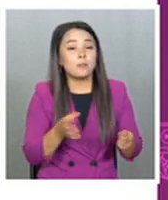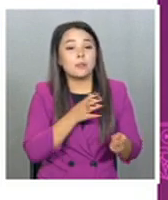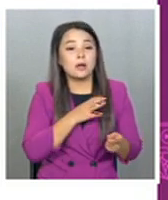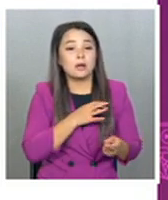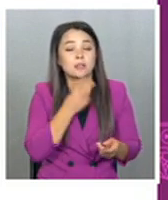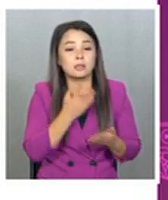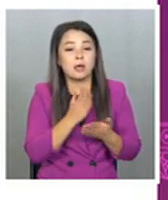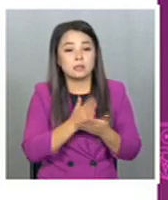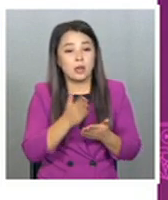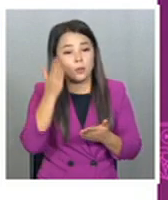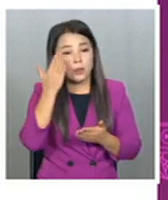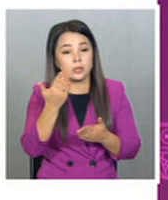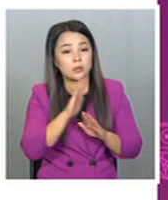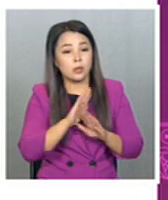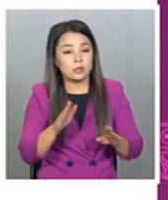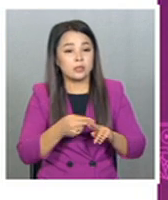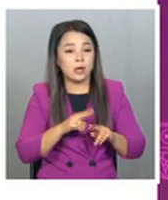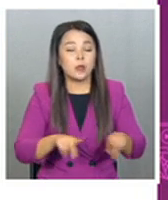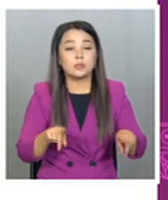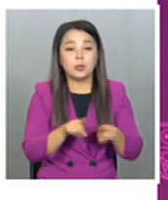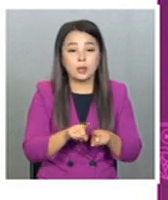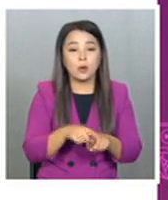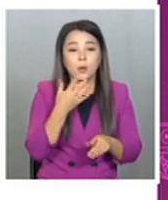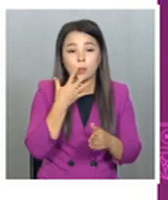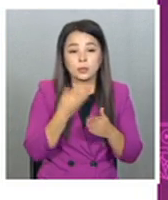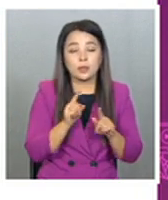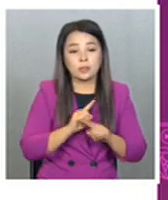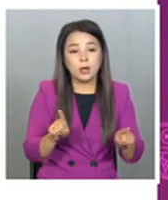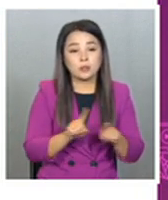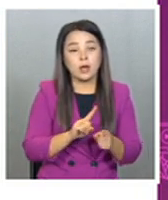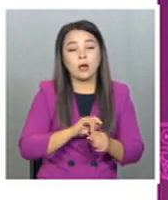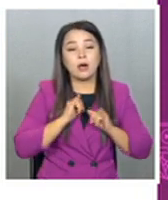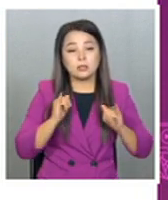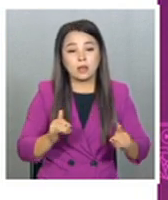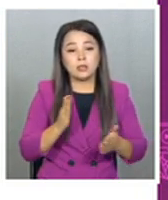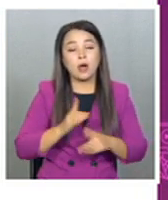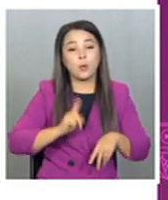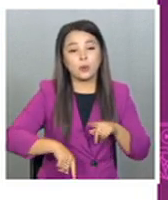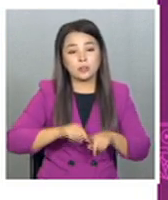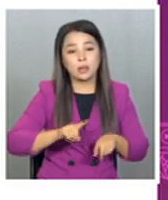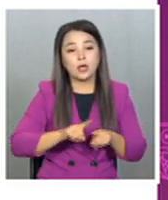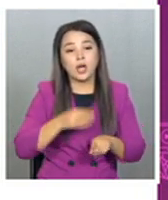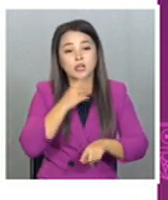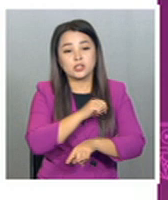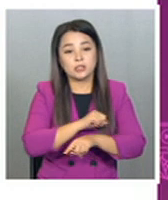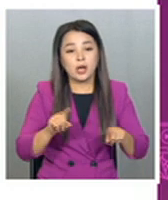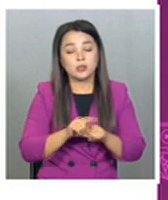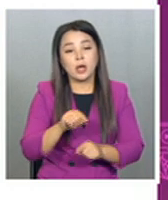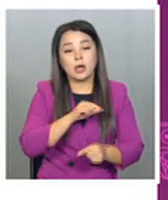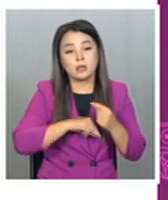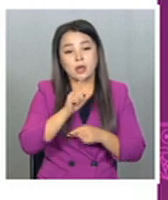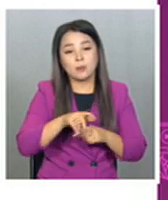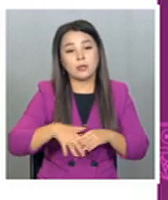жүйелеуге қабілетті ғана емес, сондай-ақ оның өзектілігін арттыра алатын отандық және шетелдік кәсіби мамандарды